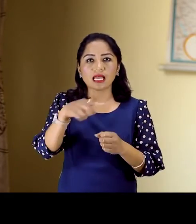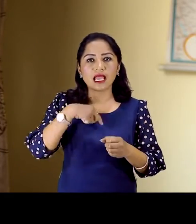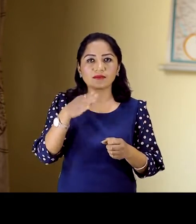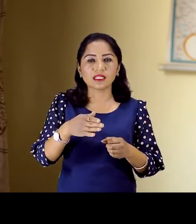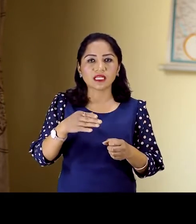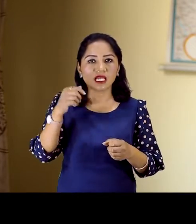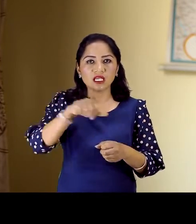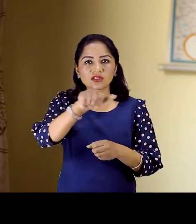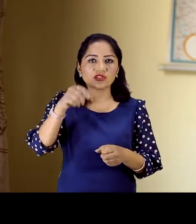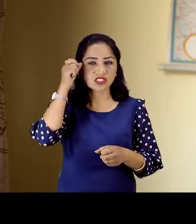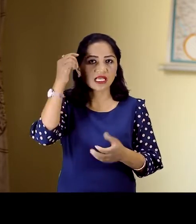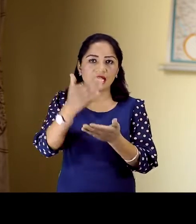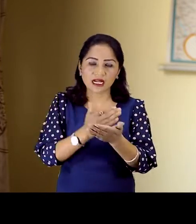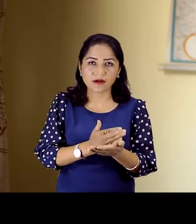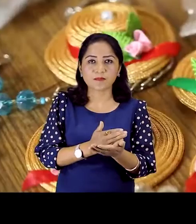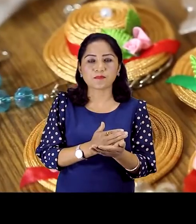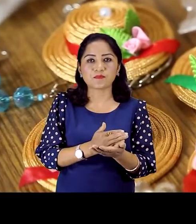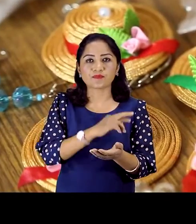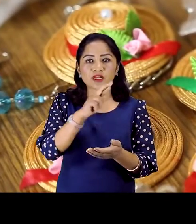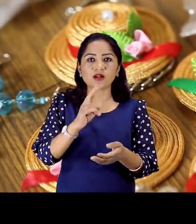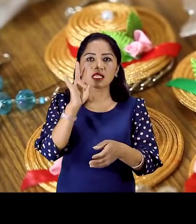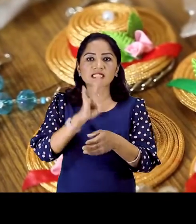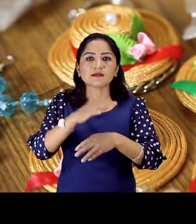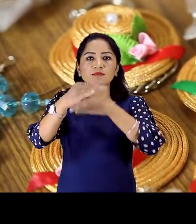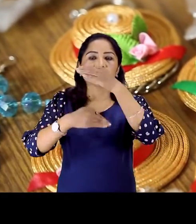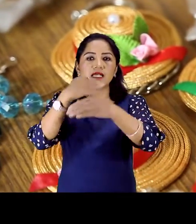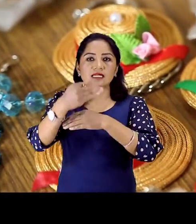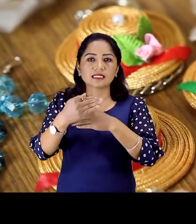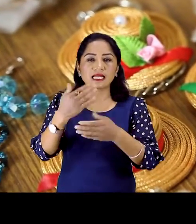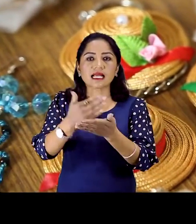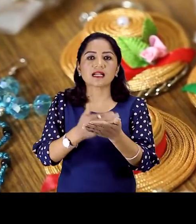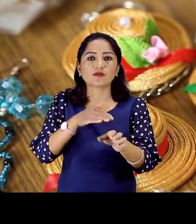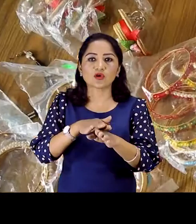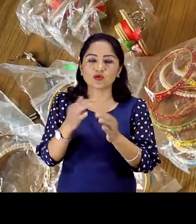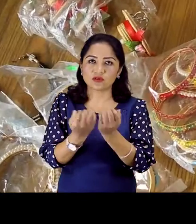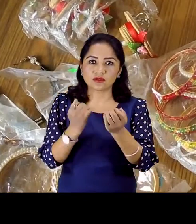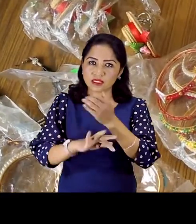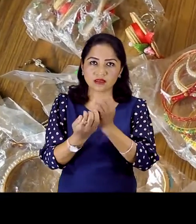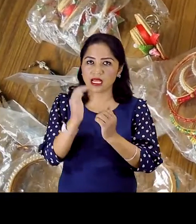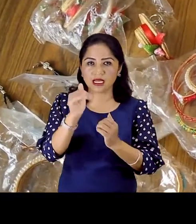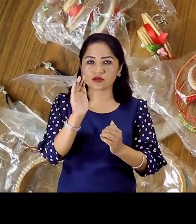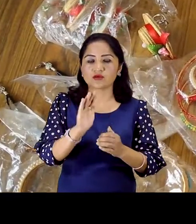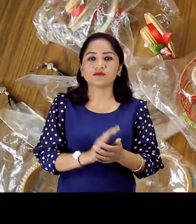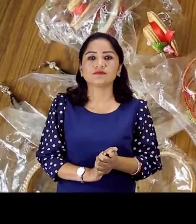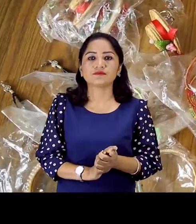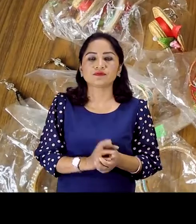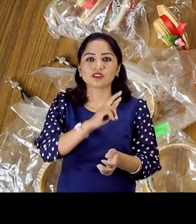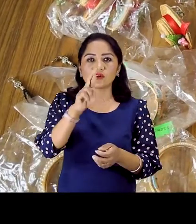अंटरगट हामीड आ वेजास को दित देखी प्रूग्रपरहर को हमीड भार्ट मुलुण...